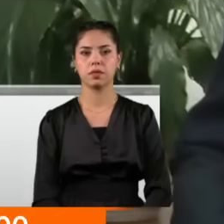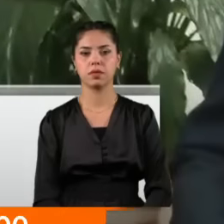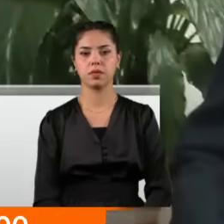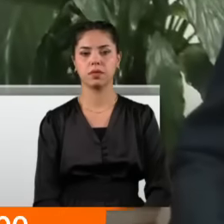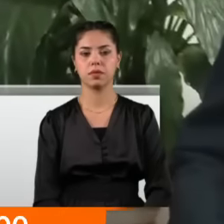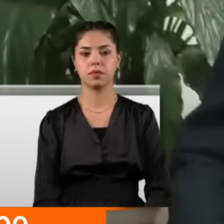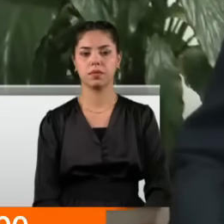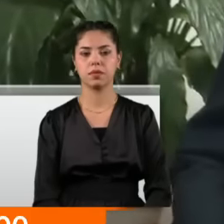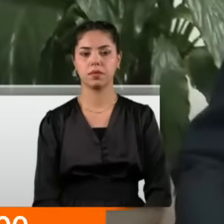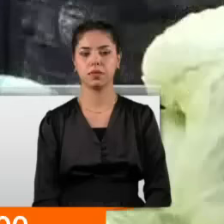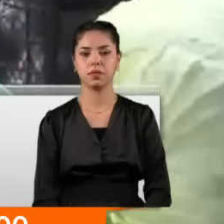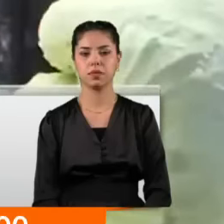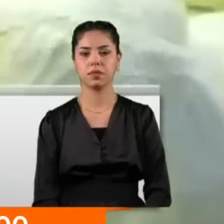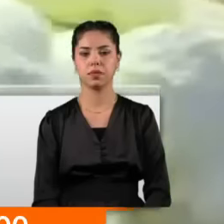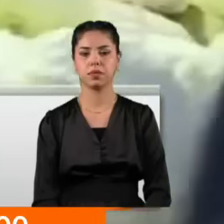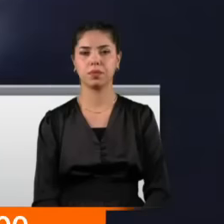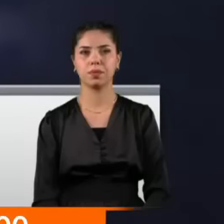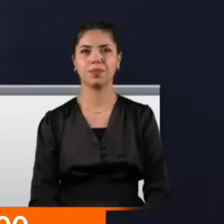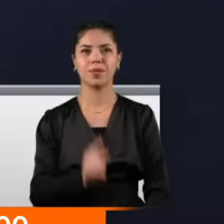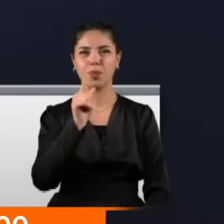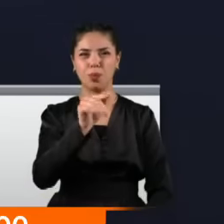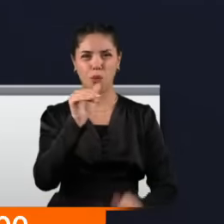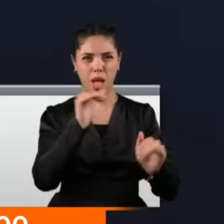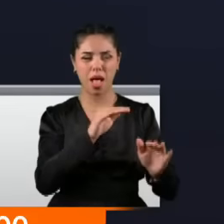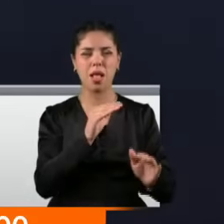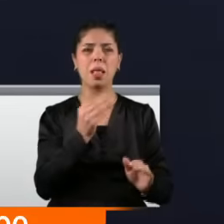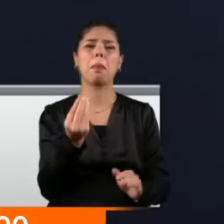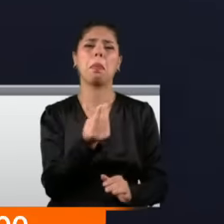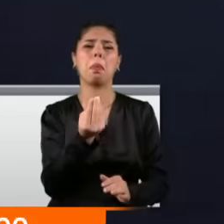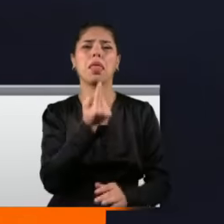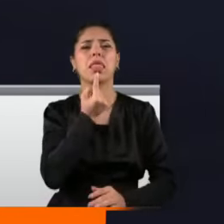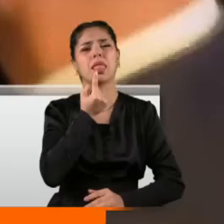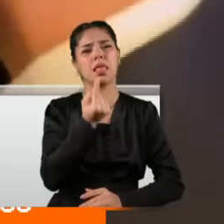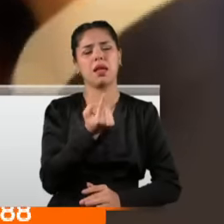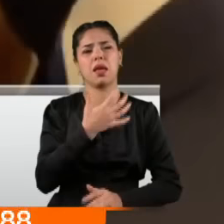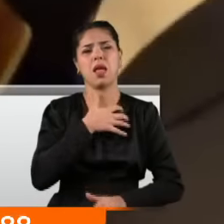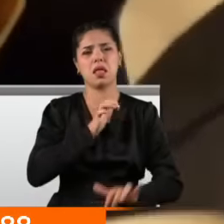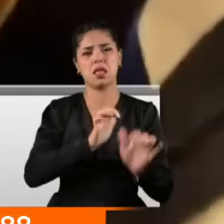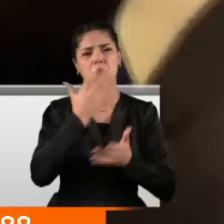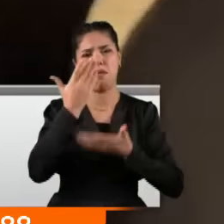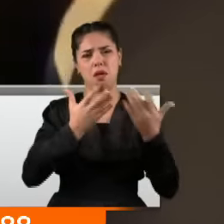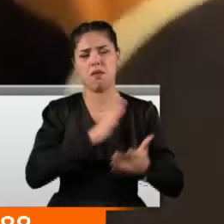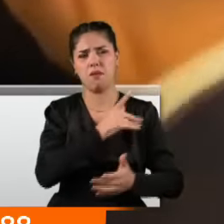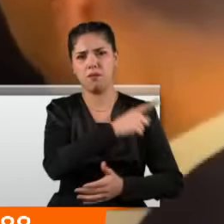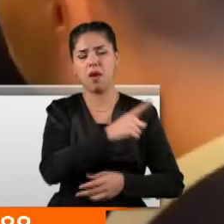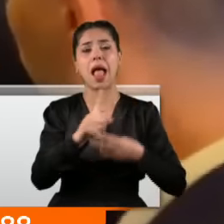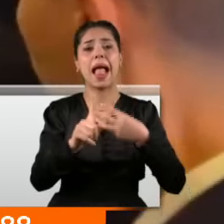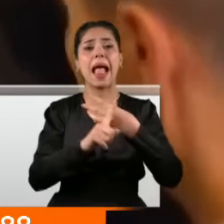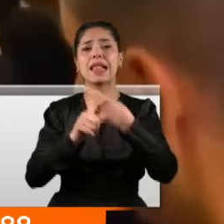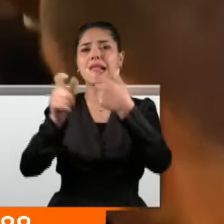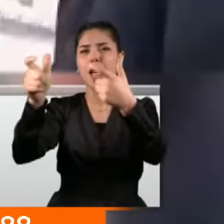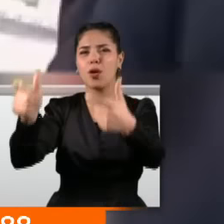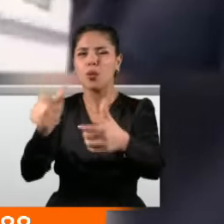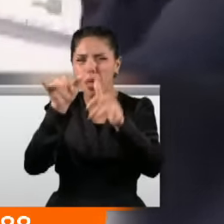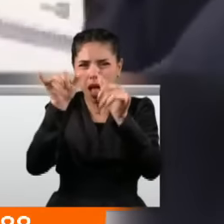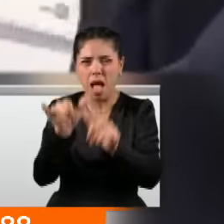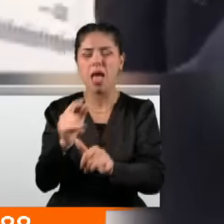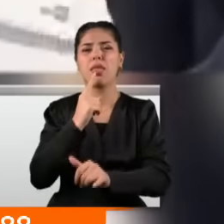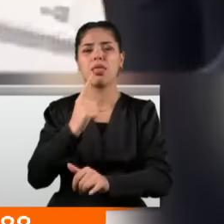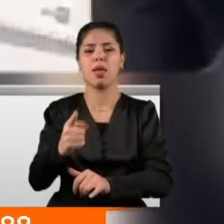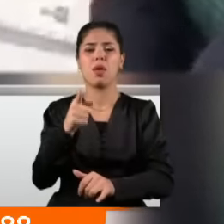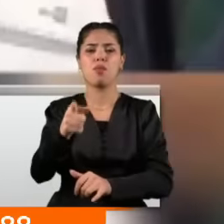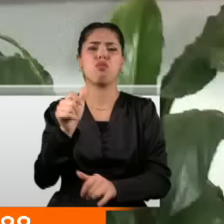Bir mini protesto bu. Provokasyonu mini protesto diyerek savundu. Esenyurt'ta yaşananlara benzeterek bir de kıymetli